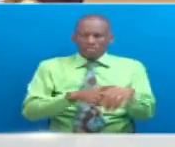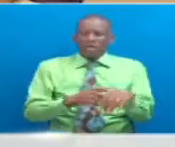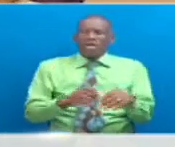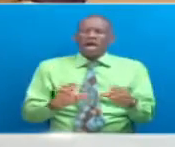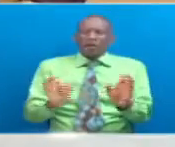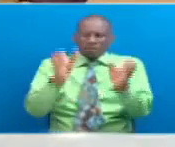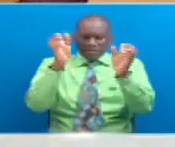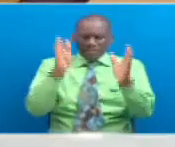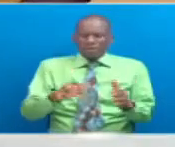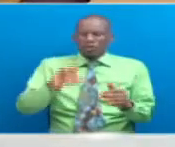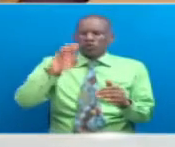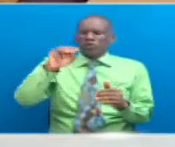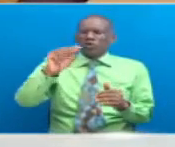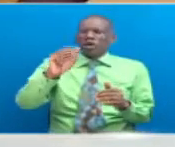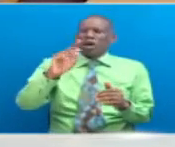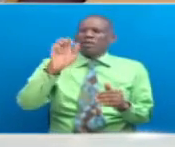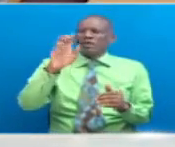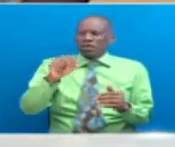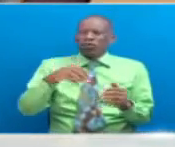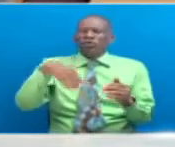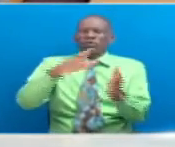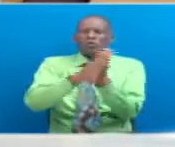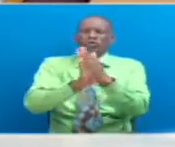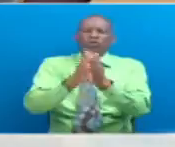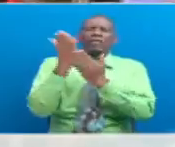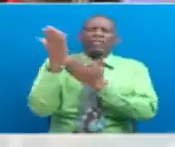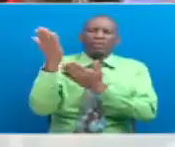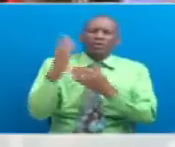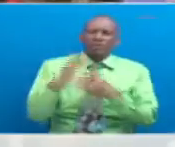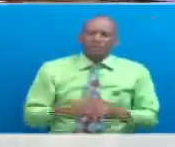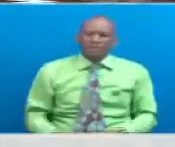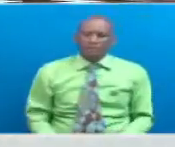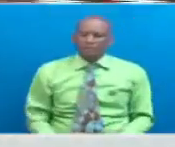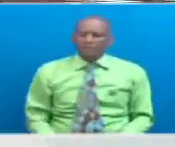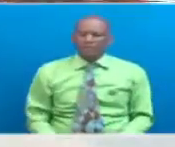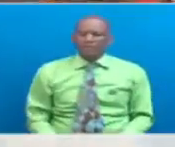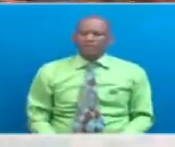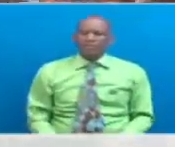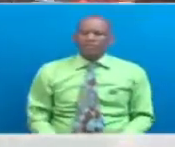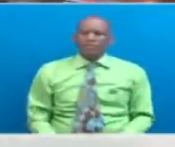wetu Martin Mwaura ana mengi kutoka huko.